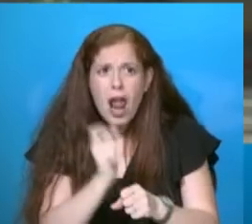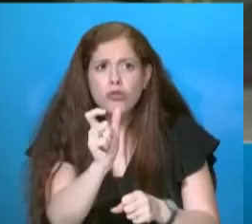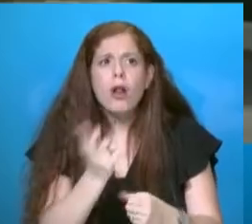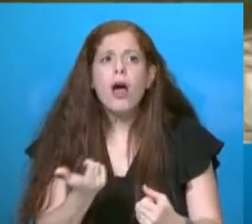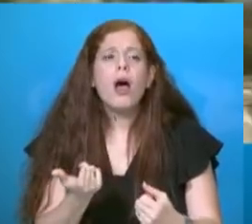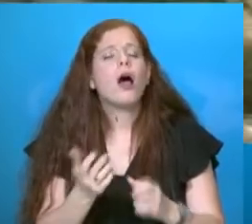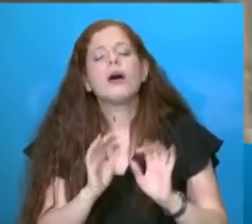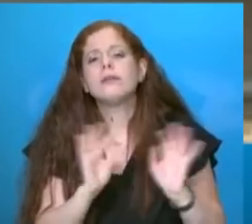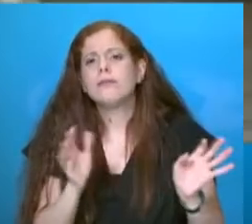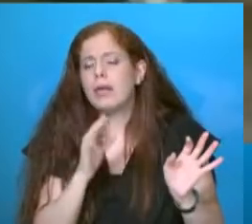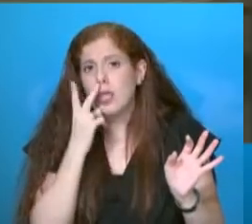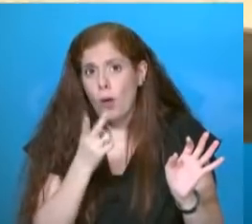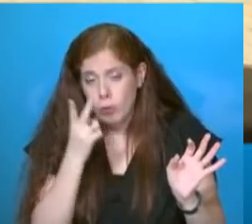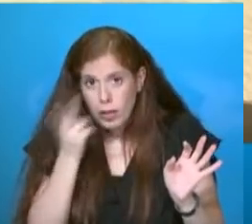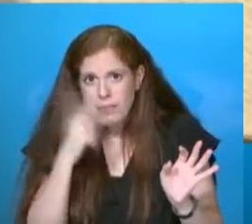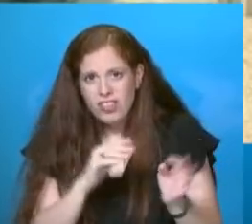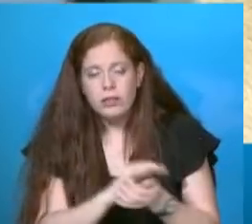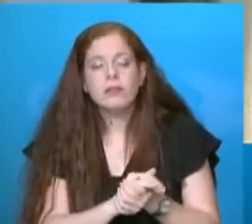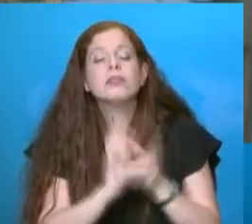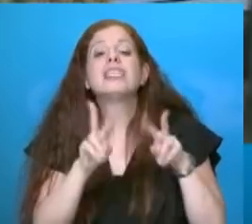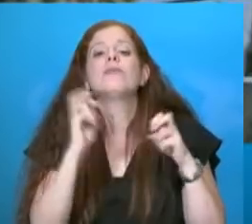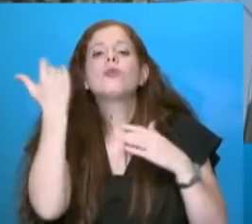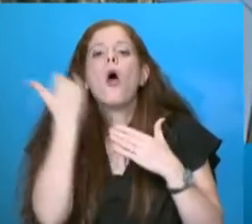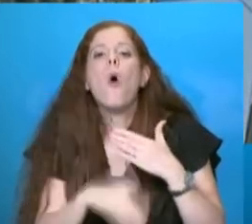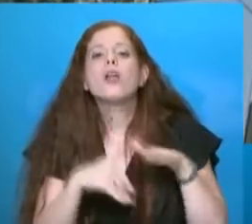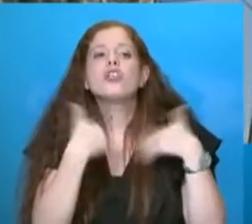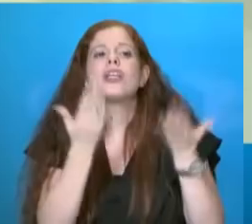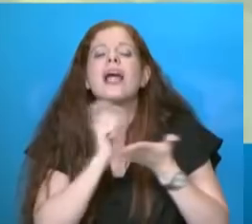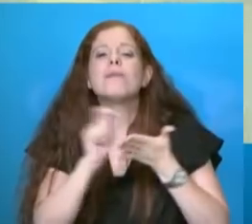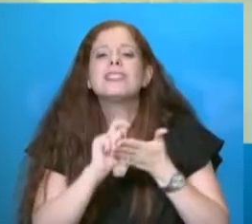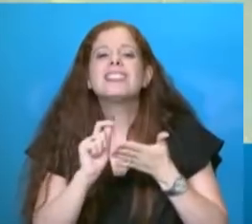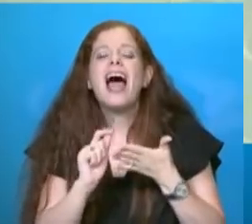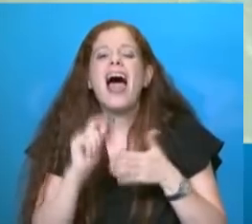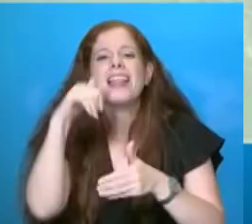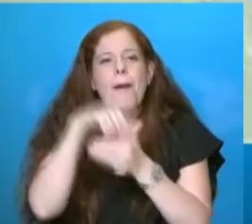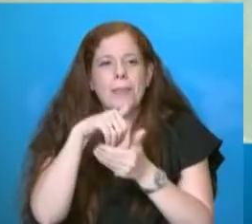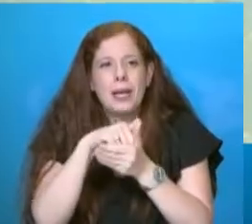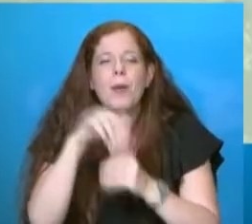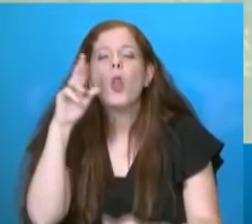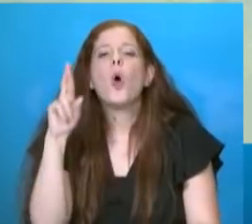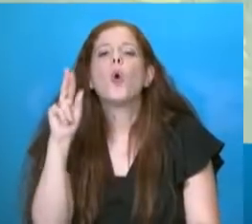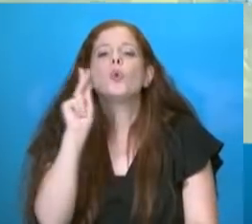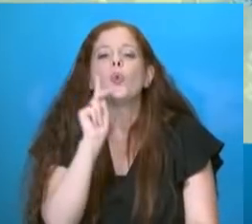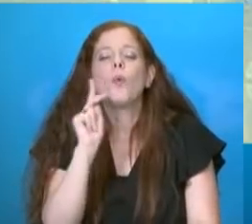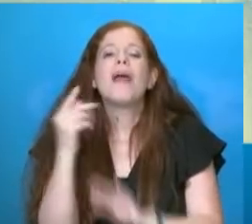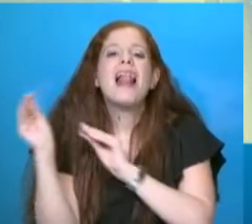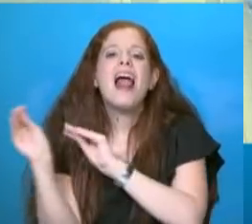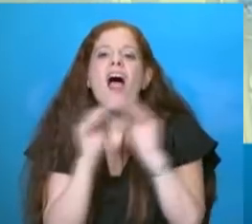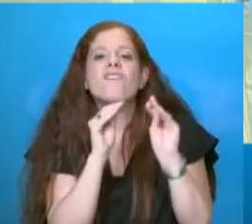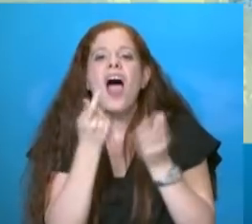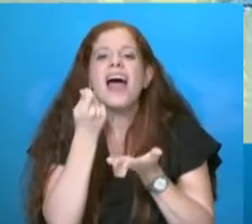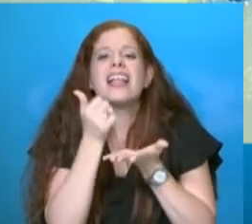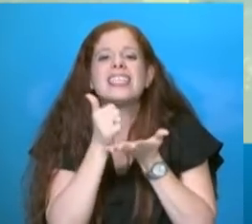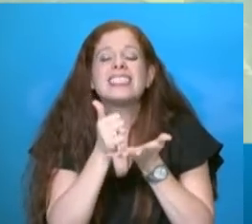זו הייתה גם ההזדמנות האחרונה שנתן משרד הפנים לראש עיריית טבריה המתוקשר, רון קובי, להעברת התקציב, רגע לפני שהוא מודיע